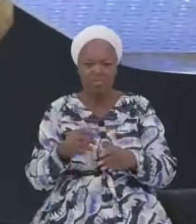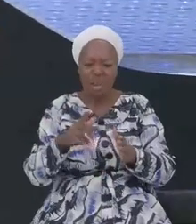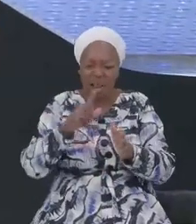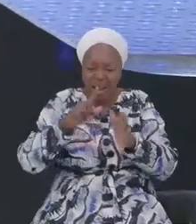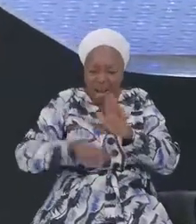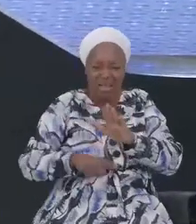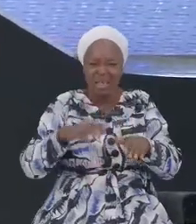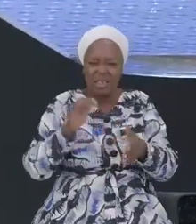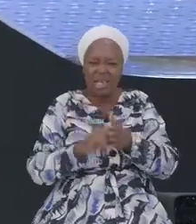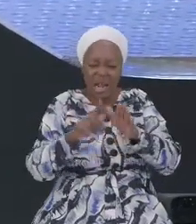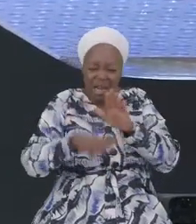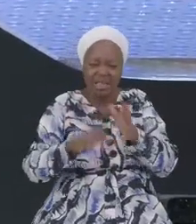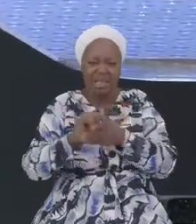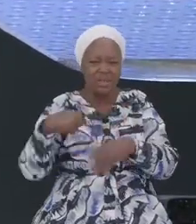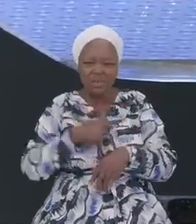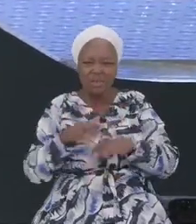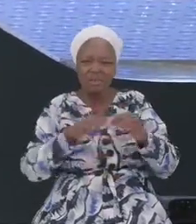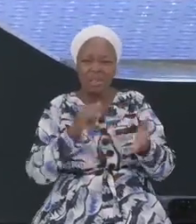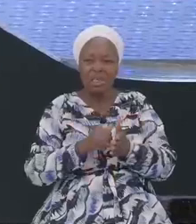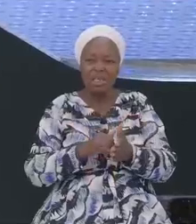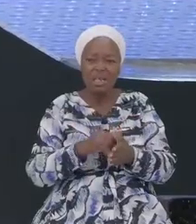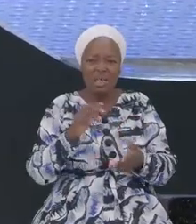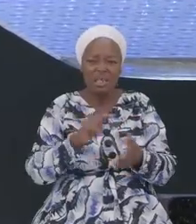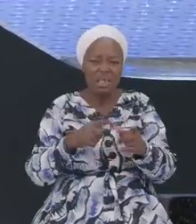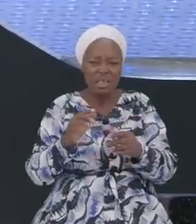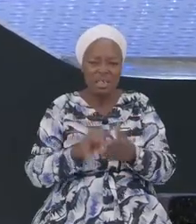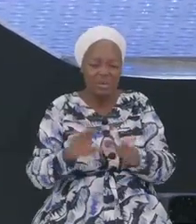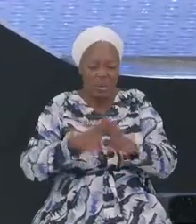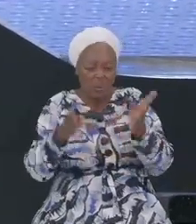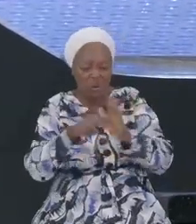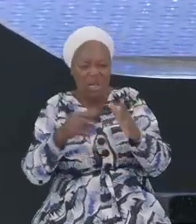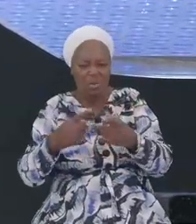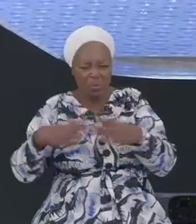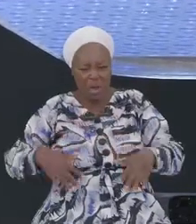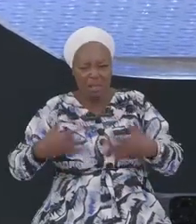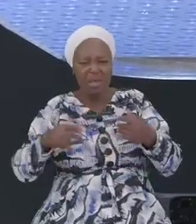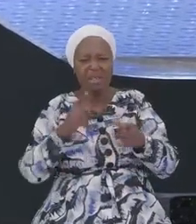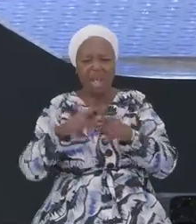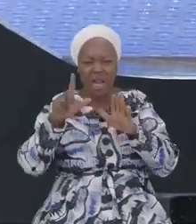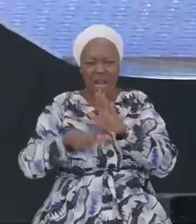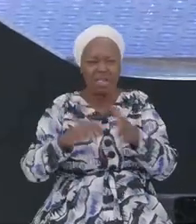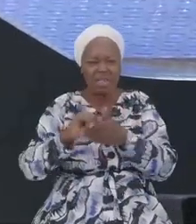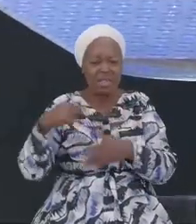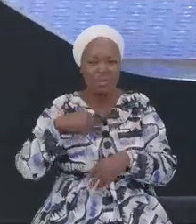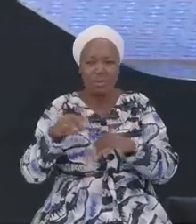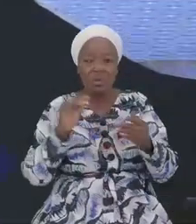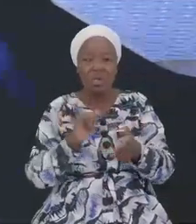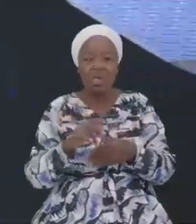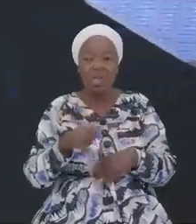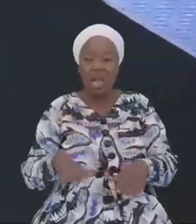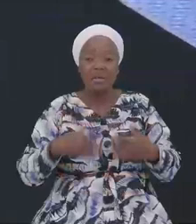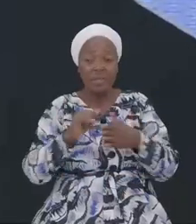vous fassiez dans la transparence de cœur, moins de choses que vous fassiez, que vous faites dans une vie